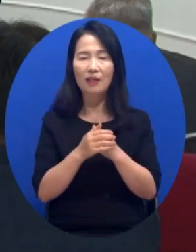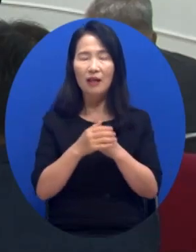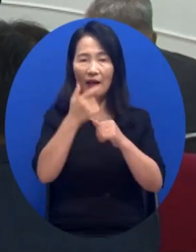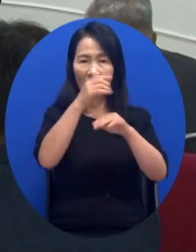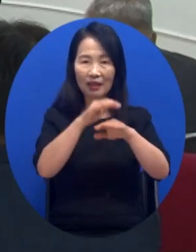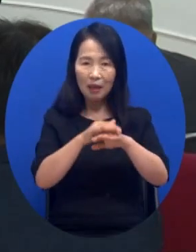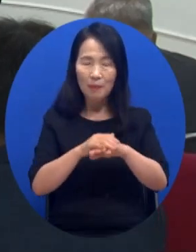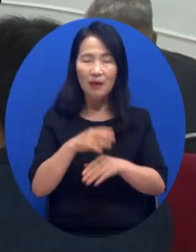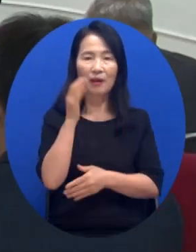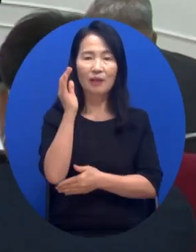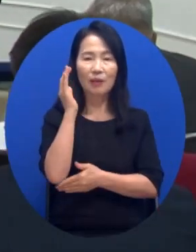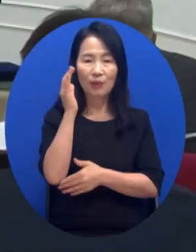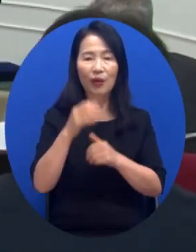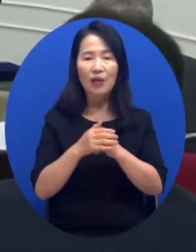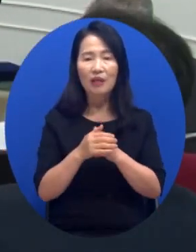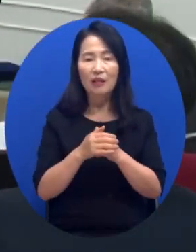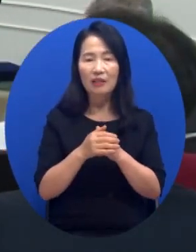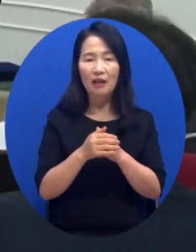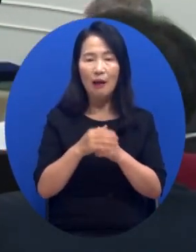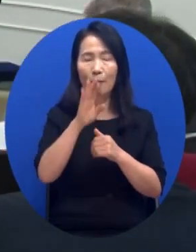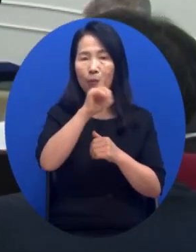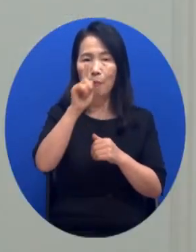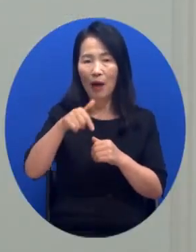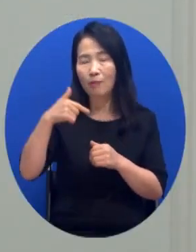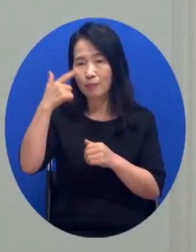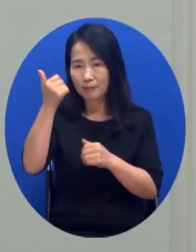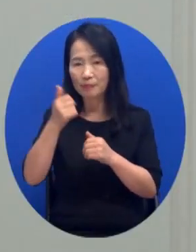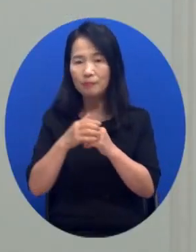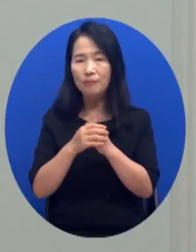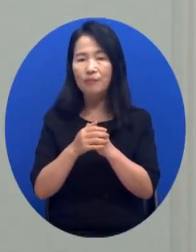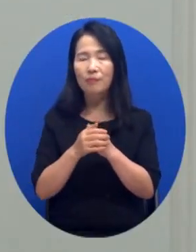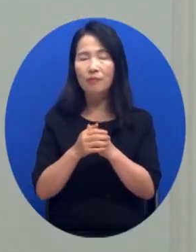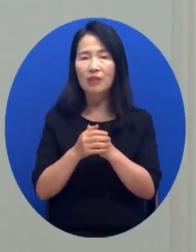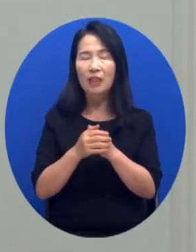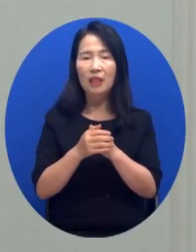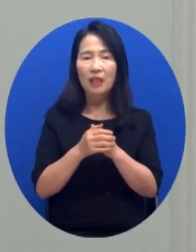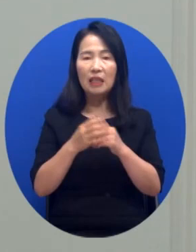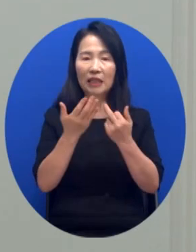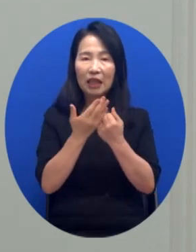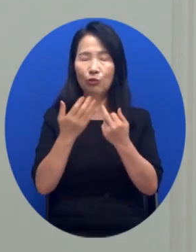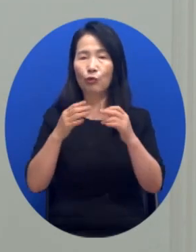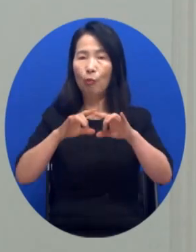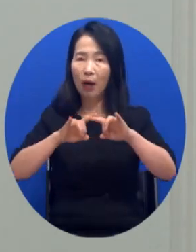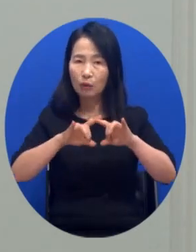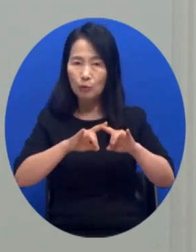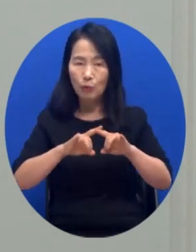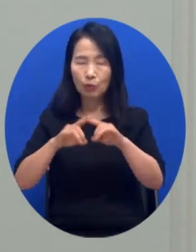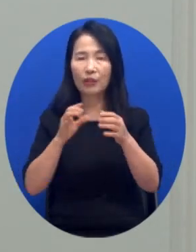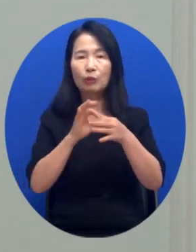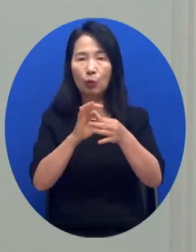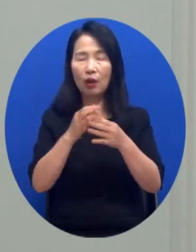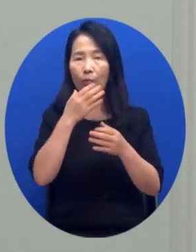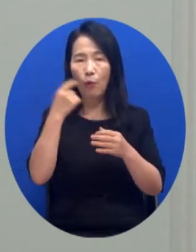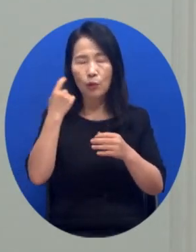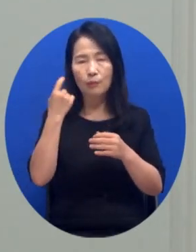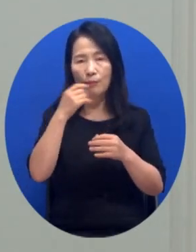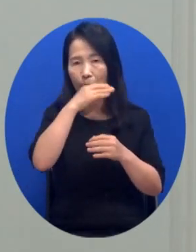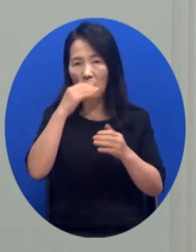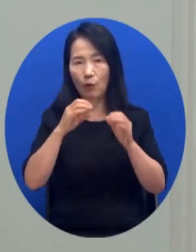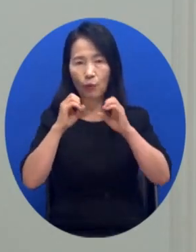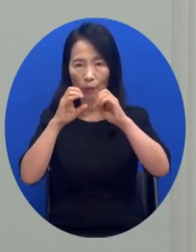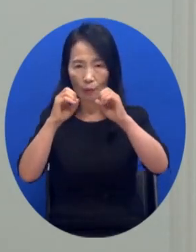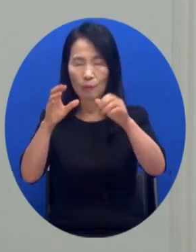예배에서 말씀을 전한 서귀포교회 박동국 목사는 CTS 제주방송을 통해 복음을 바로 알리고 운영위원